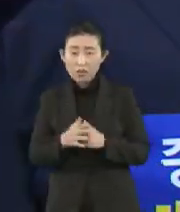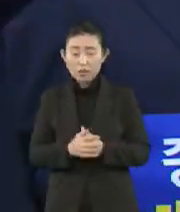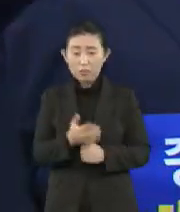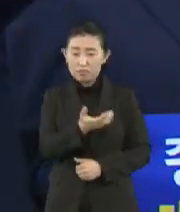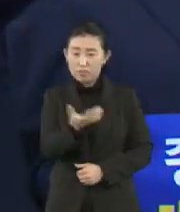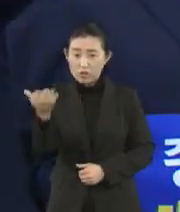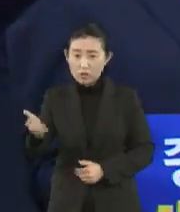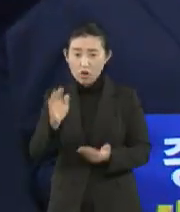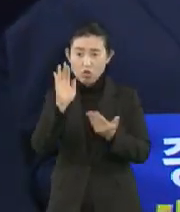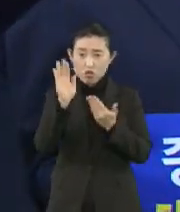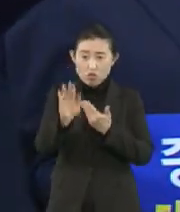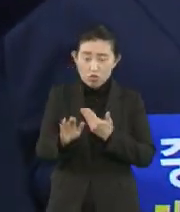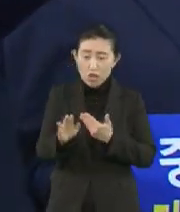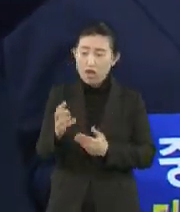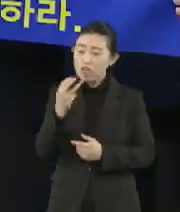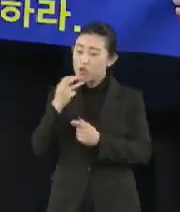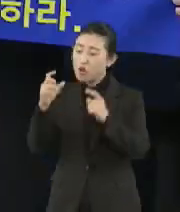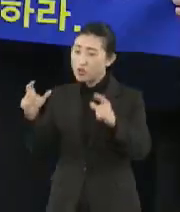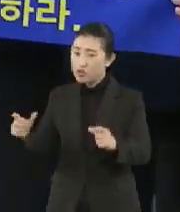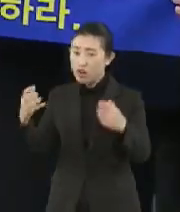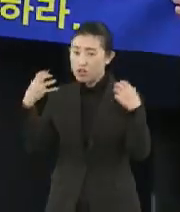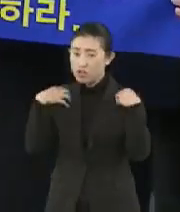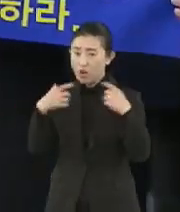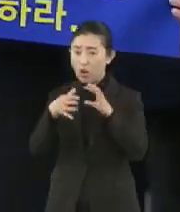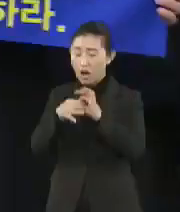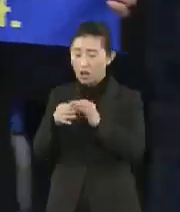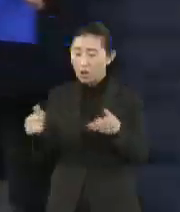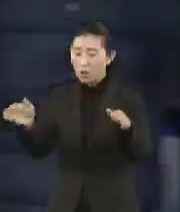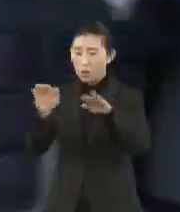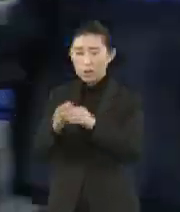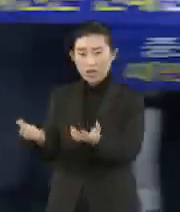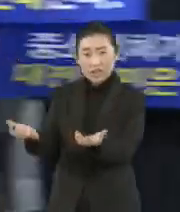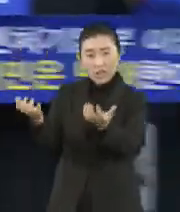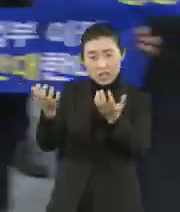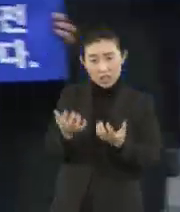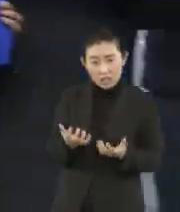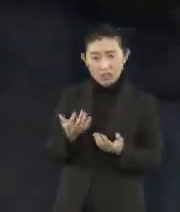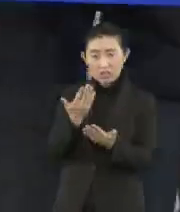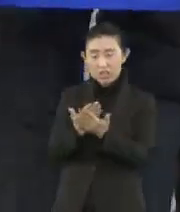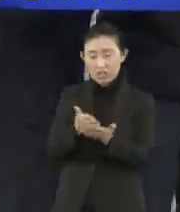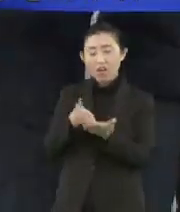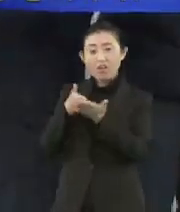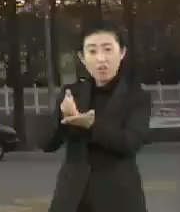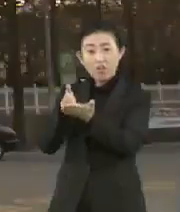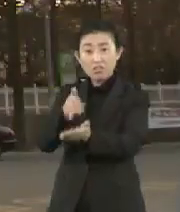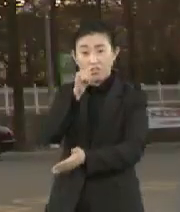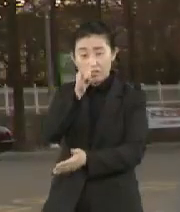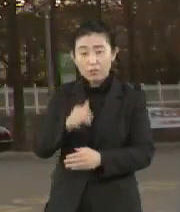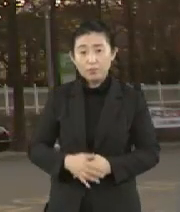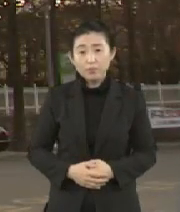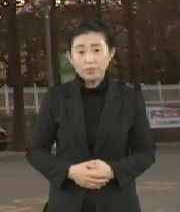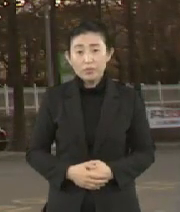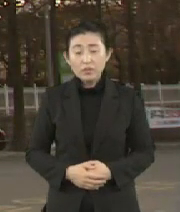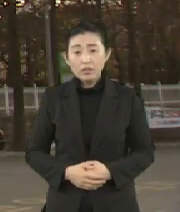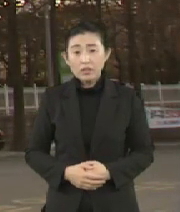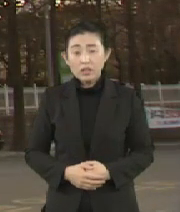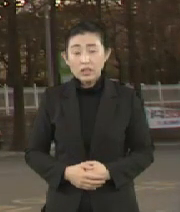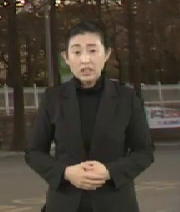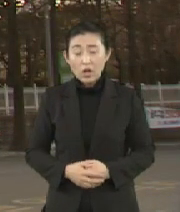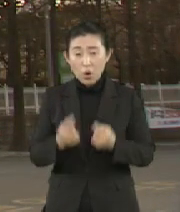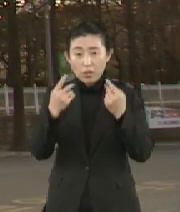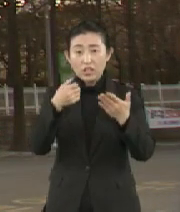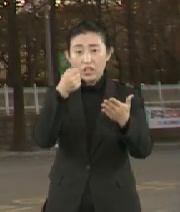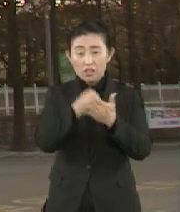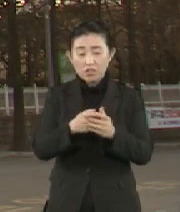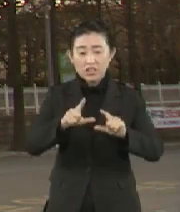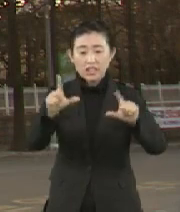세종 이전에 따른 수도권 청 단위 기관 이전 외에 공공기관들의 추가 이전을 요구해 왔습니다. 사실상 이전이